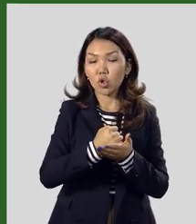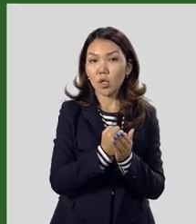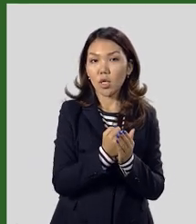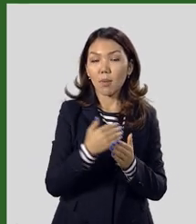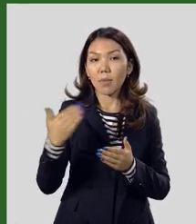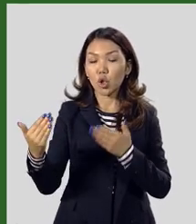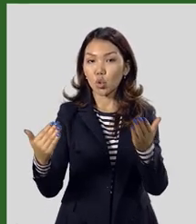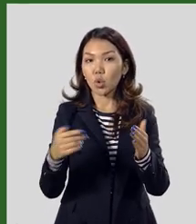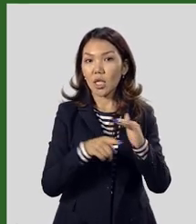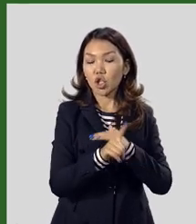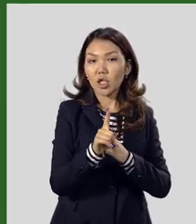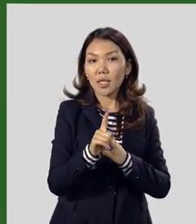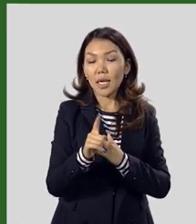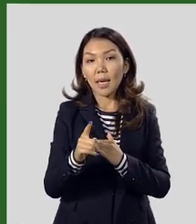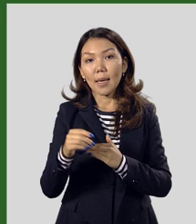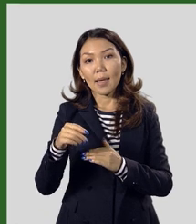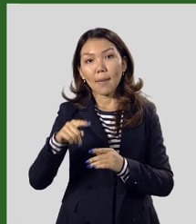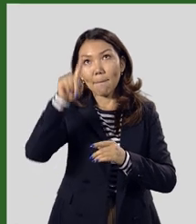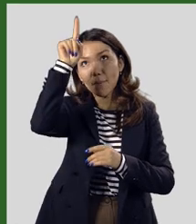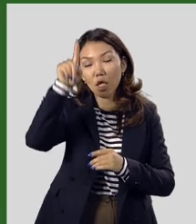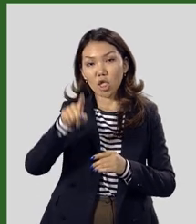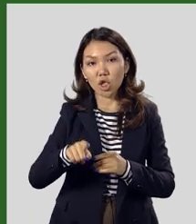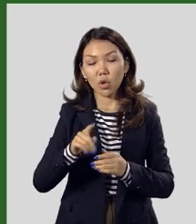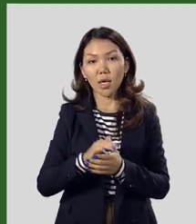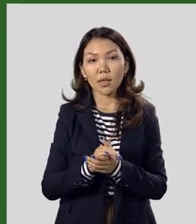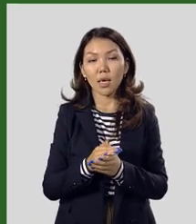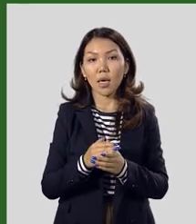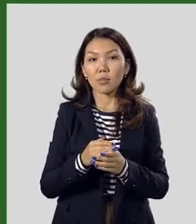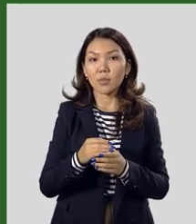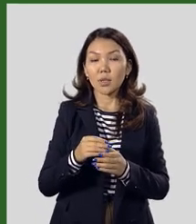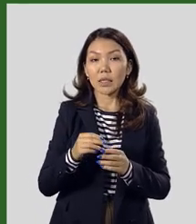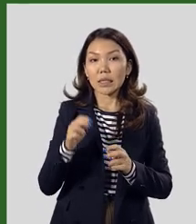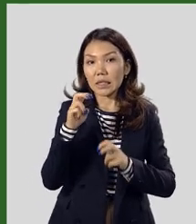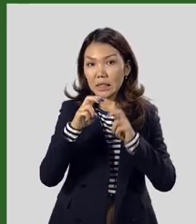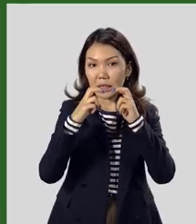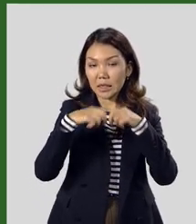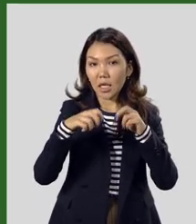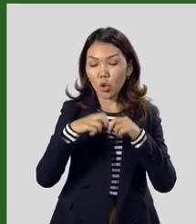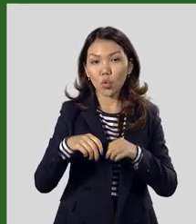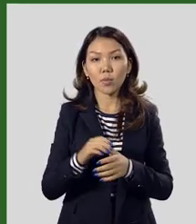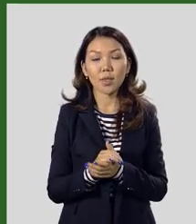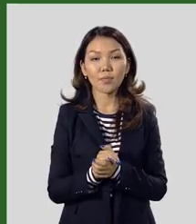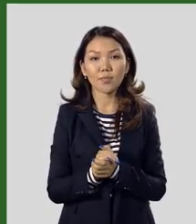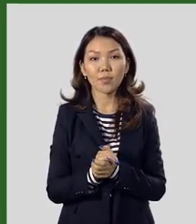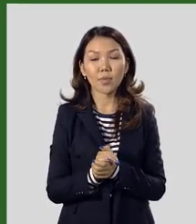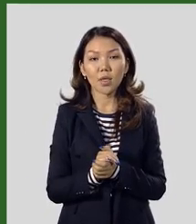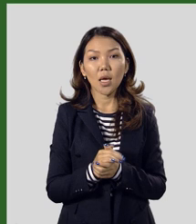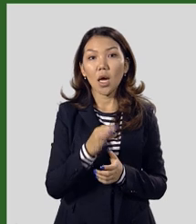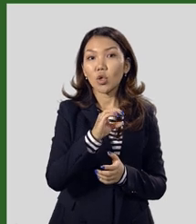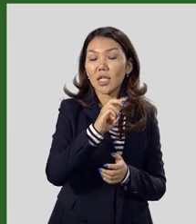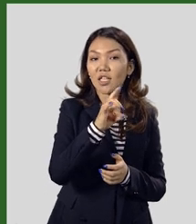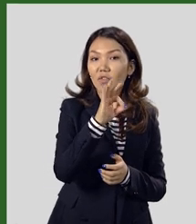и меридианом исследуемой точки. От Гринвичевского меридиана и начинаем отсчет